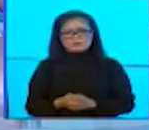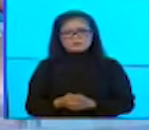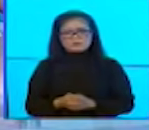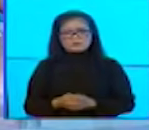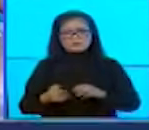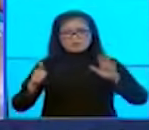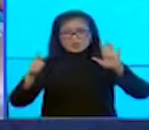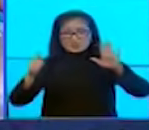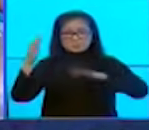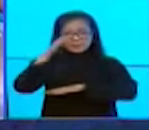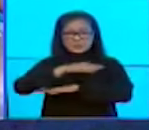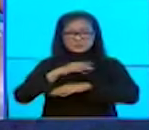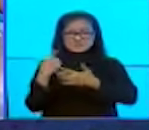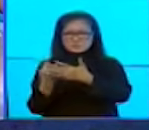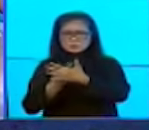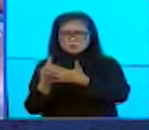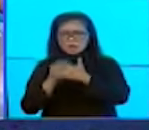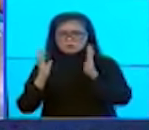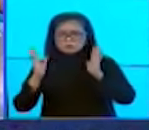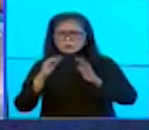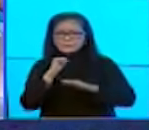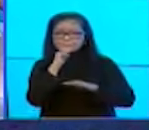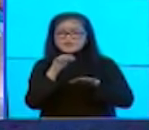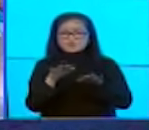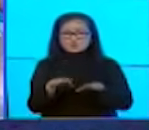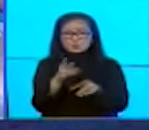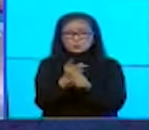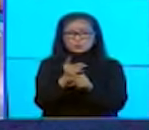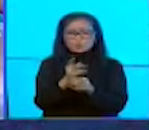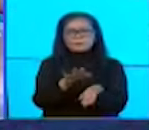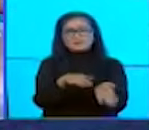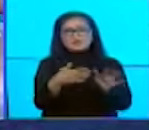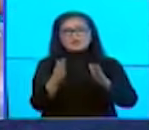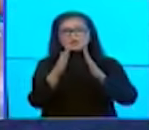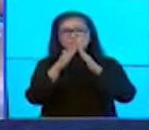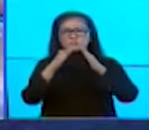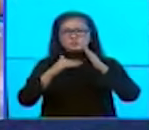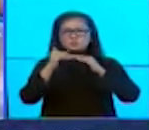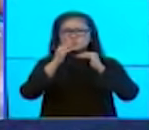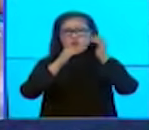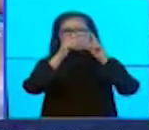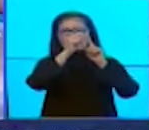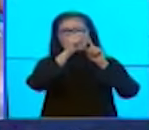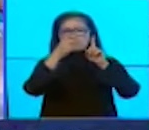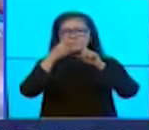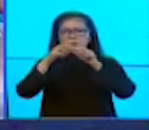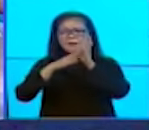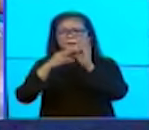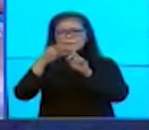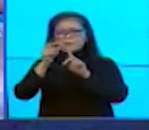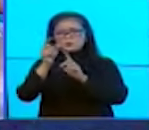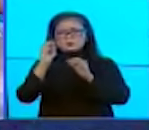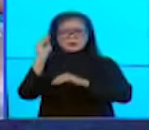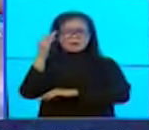6 hari menjalani isolasi mandiri, seorang pensiunan guru meninggal dunia di rumah susun Pondok Bambu Duren Sawit, Jakarta Timur. Data